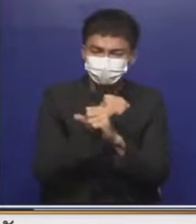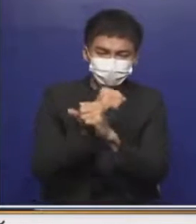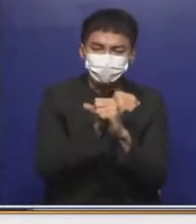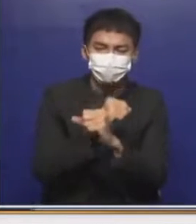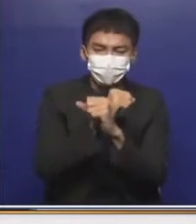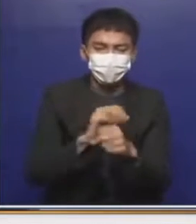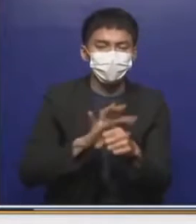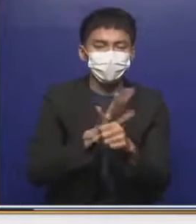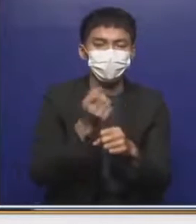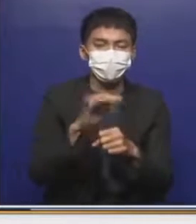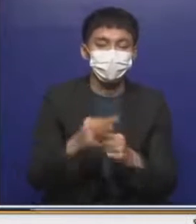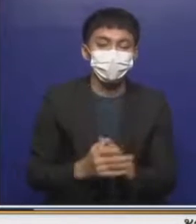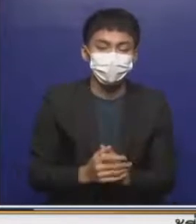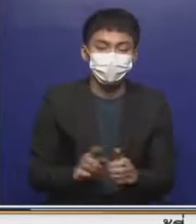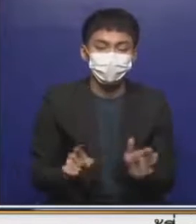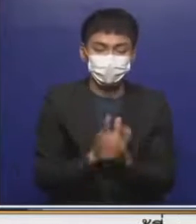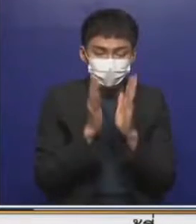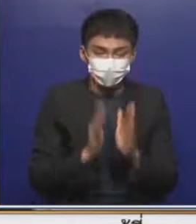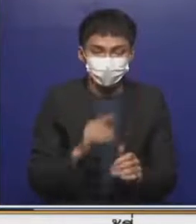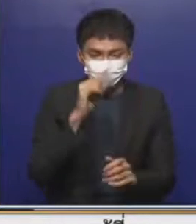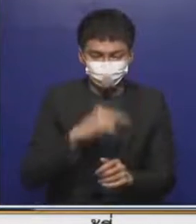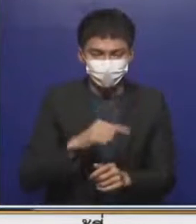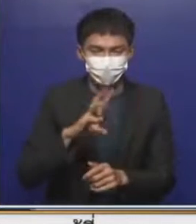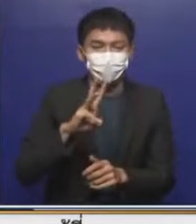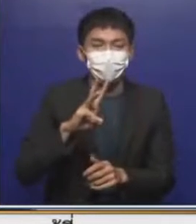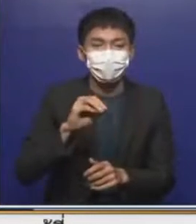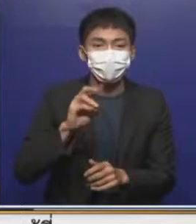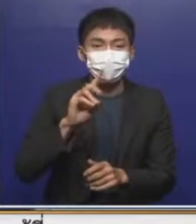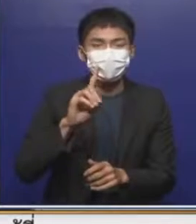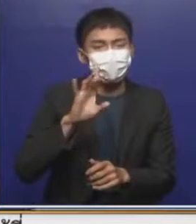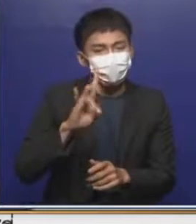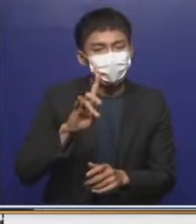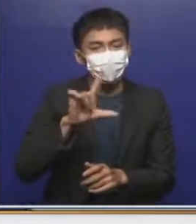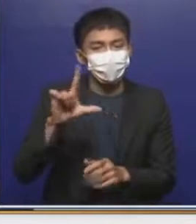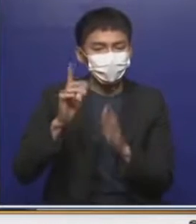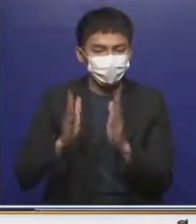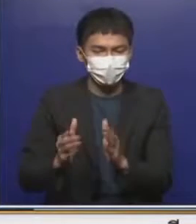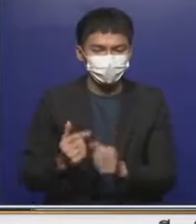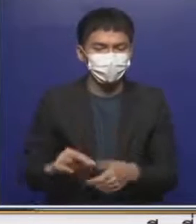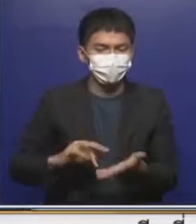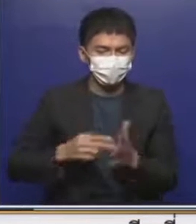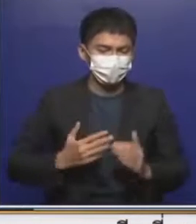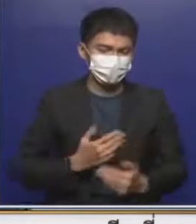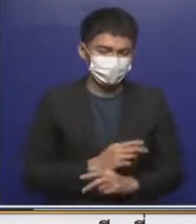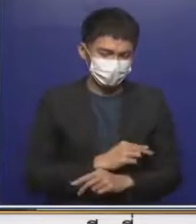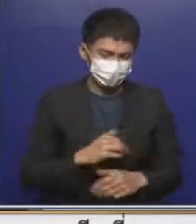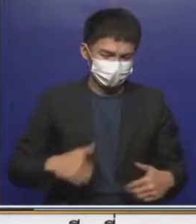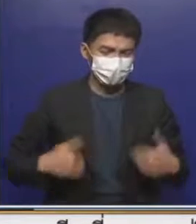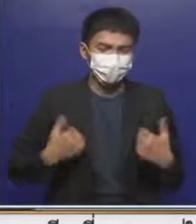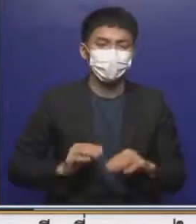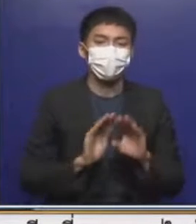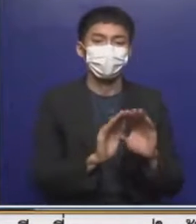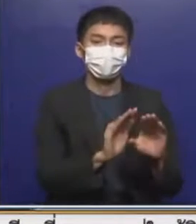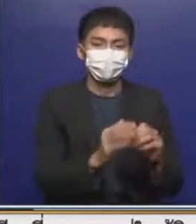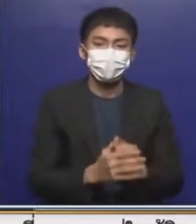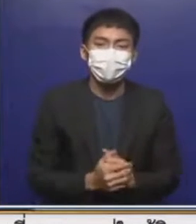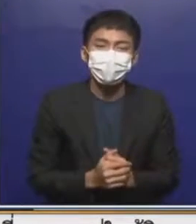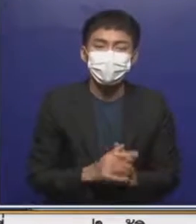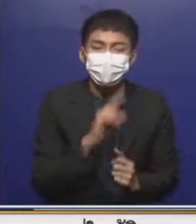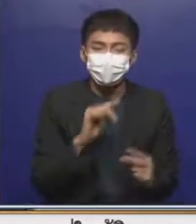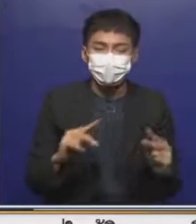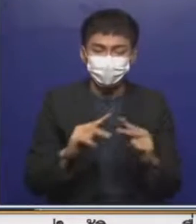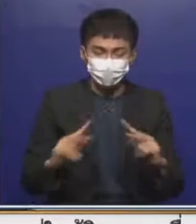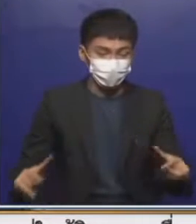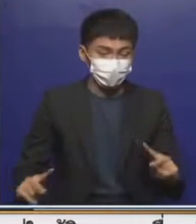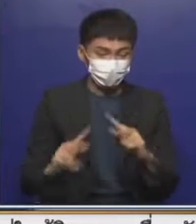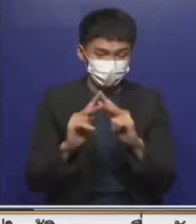ชทั้ง 67 ลานคนฝากชีวิตเอาไ้ถาไปถามปชาชนครัว่าหน่วยงานใดในกระสวงสาสุกที่